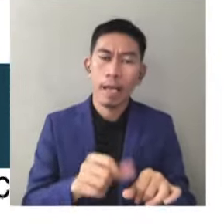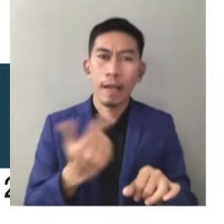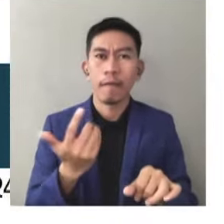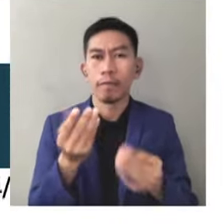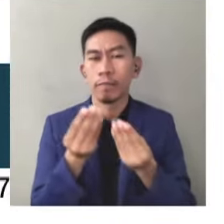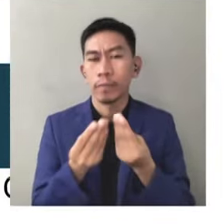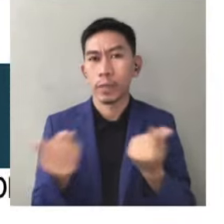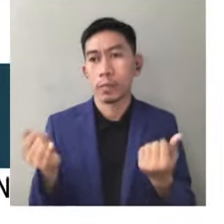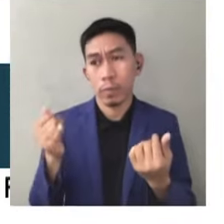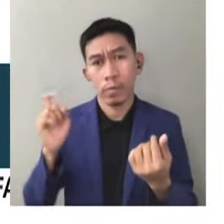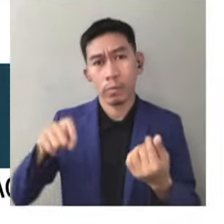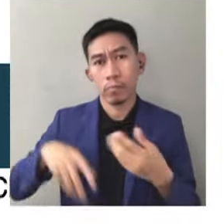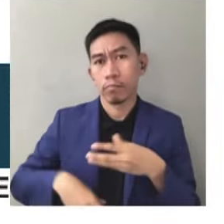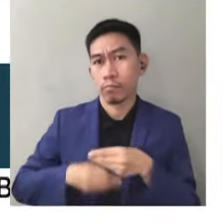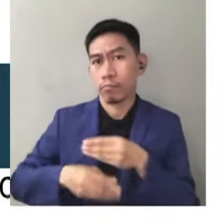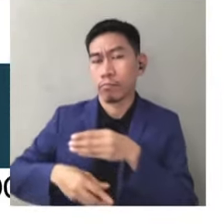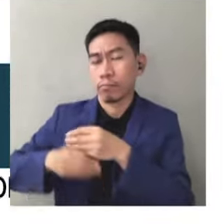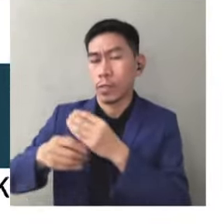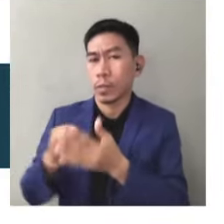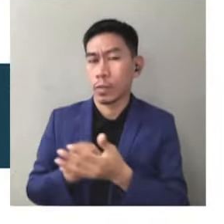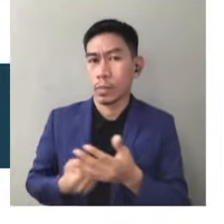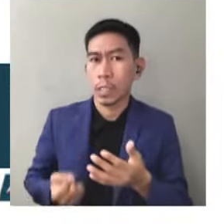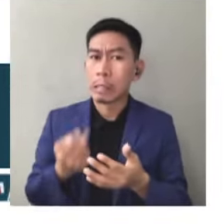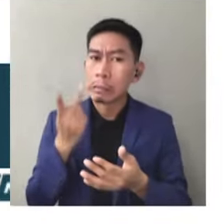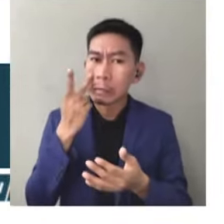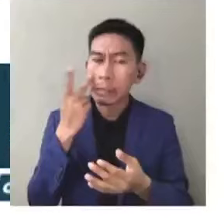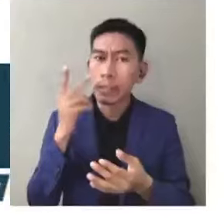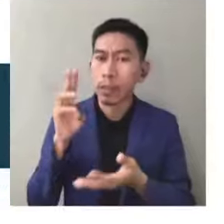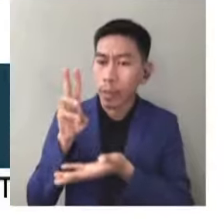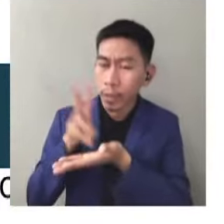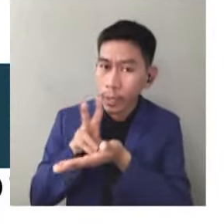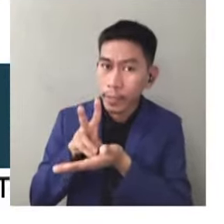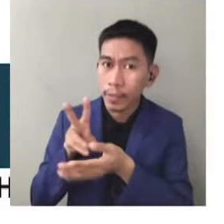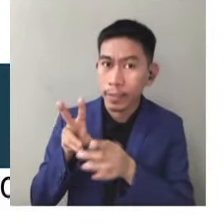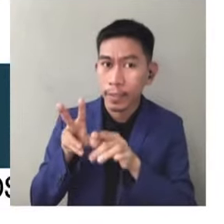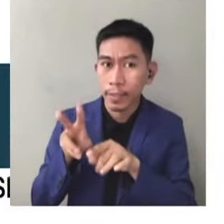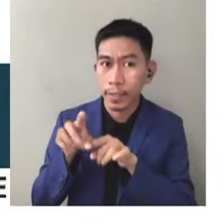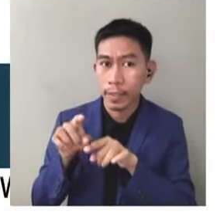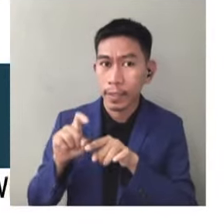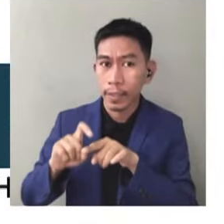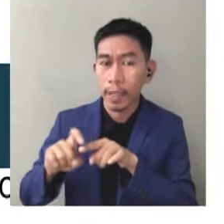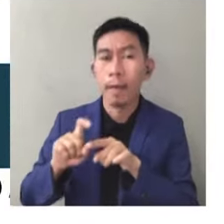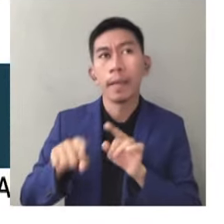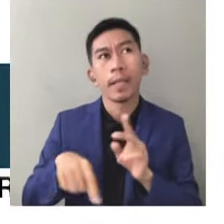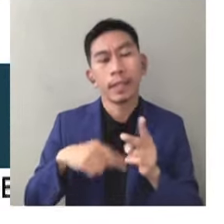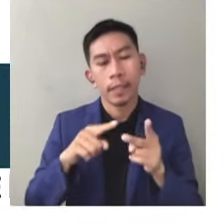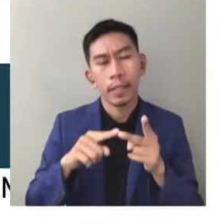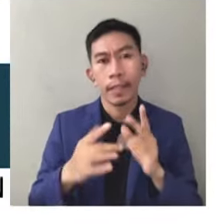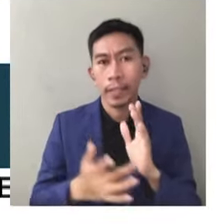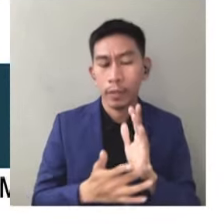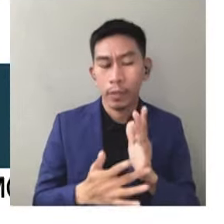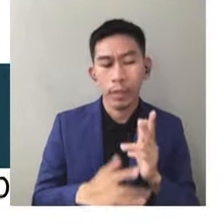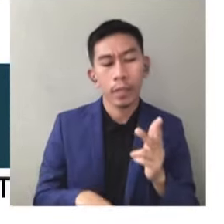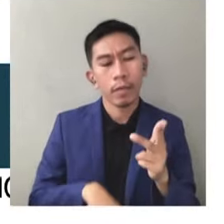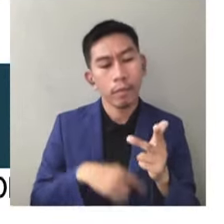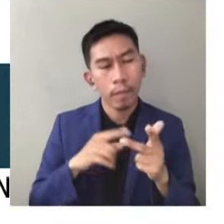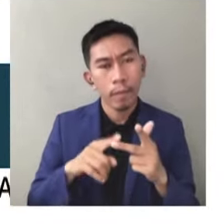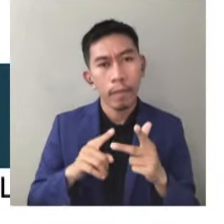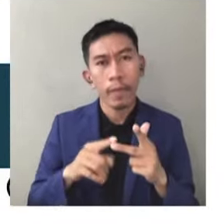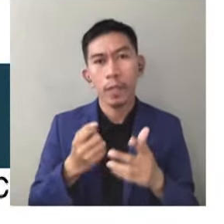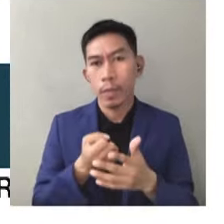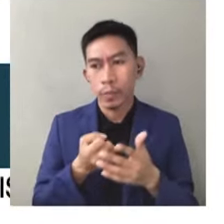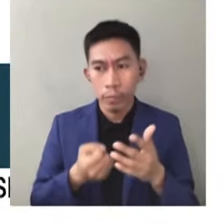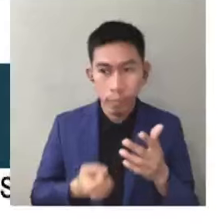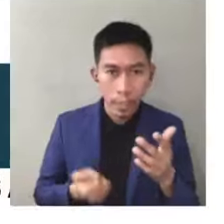kung tingnan natin yung lokasyon, yung teknolohiya, saka yung klase ng supply na papasok.